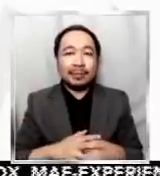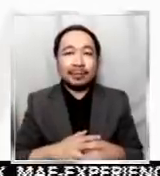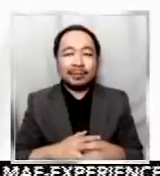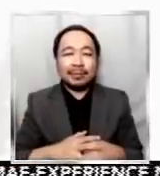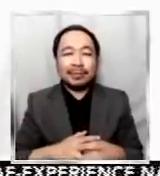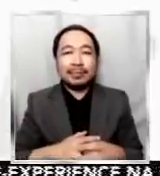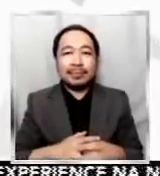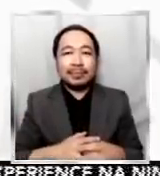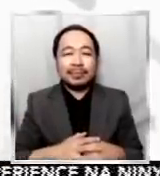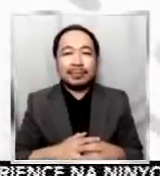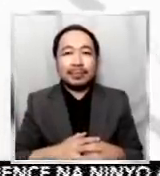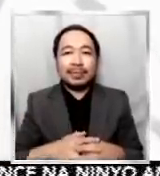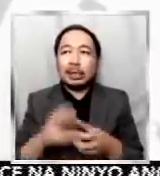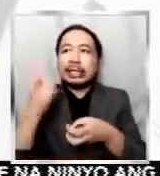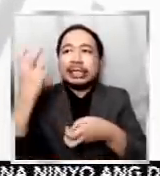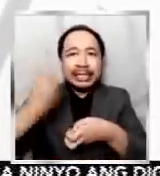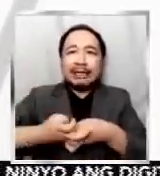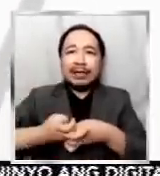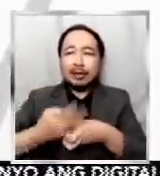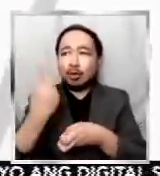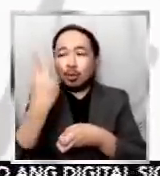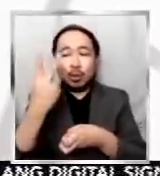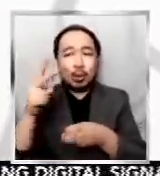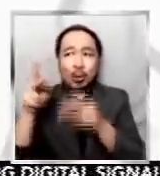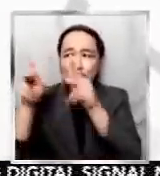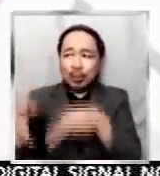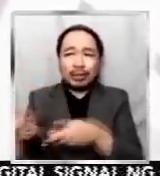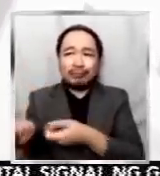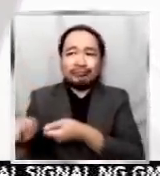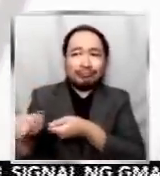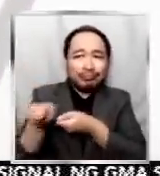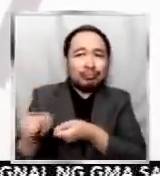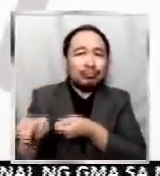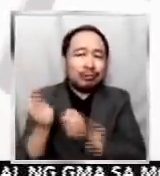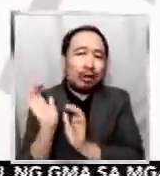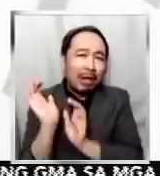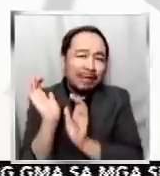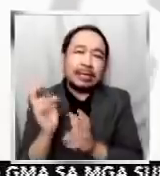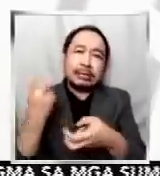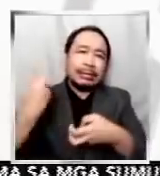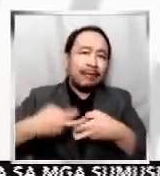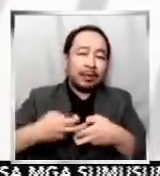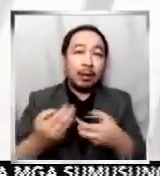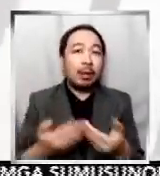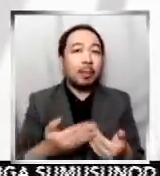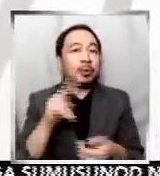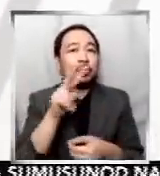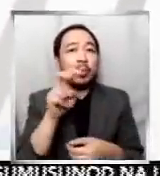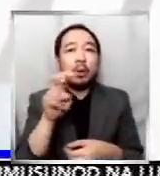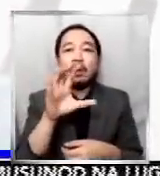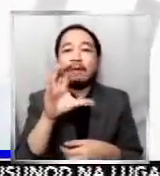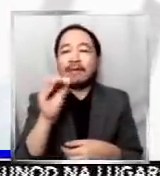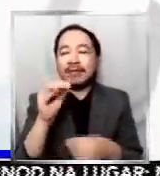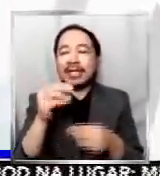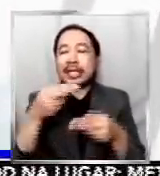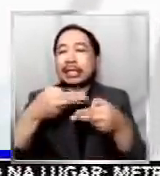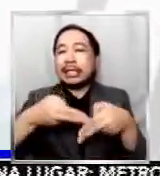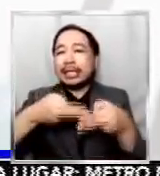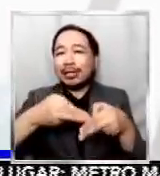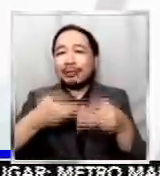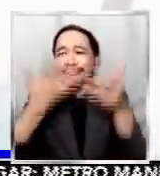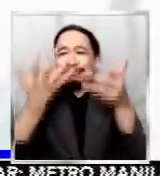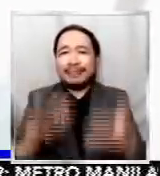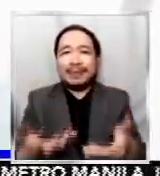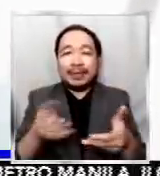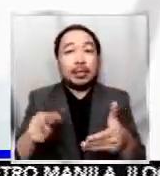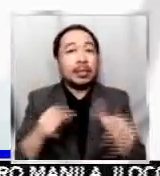Hirap po magbuhat yung 2 tao sa isda na sobrang laki. Umabot daw ng 250 kilos ang bigat ng isda na naibenta